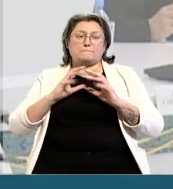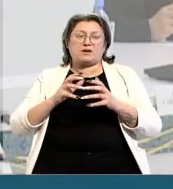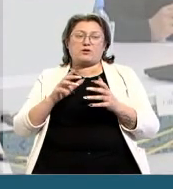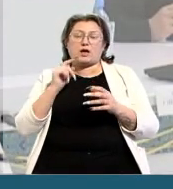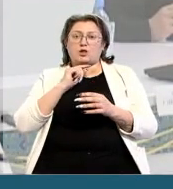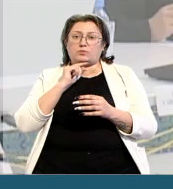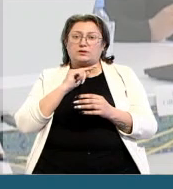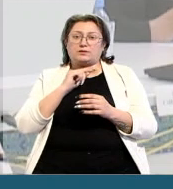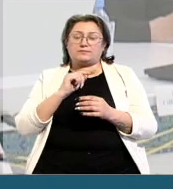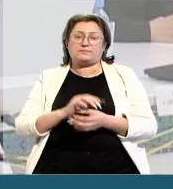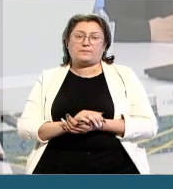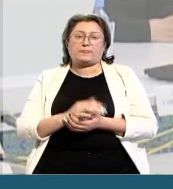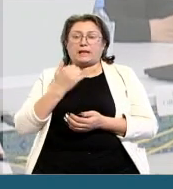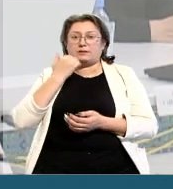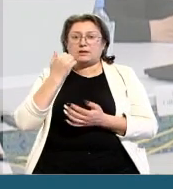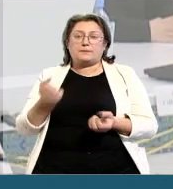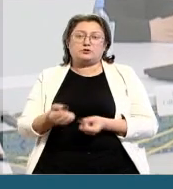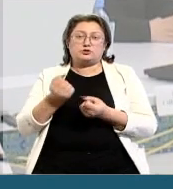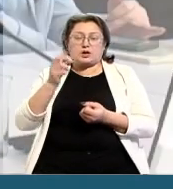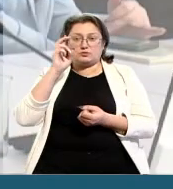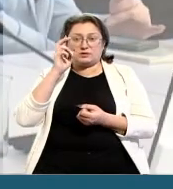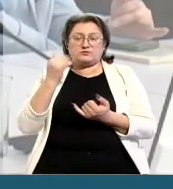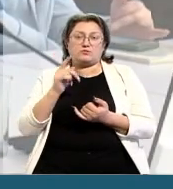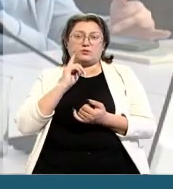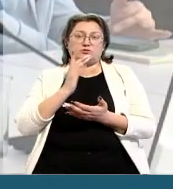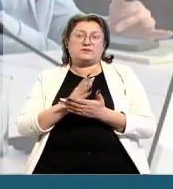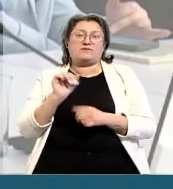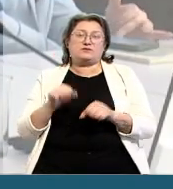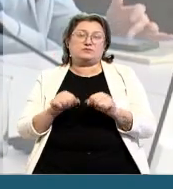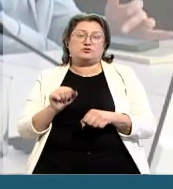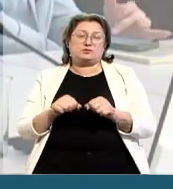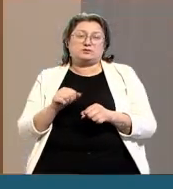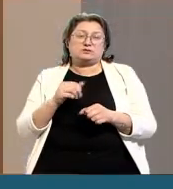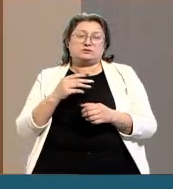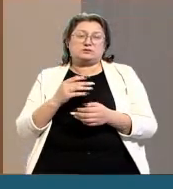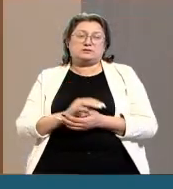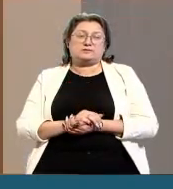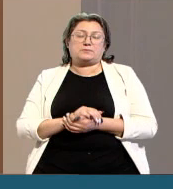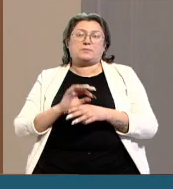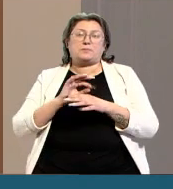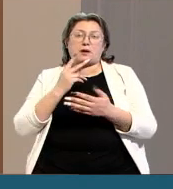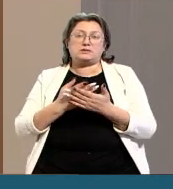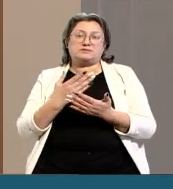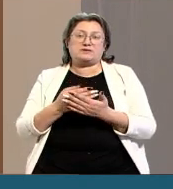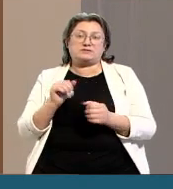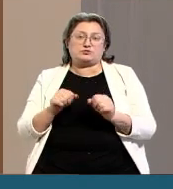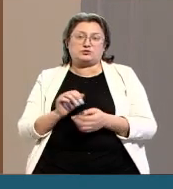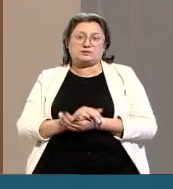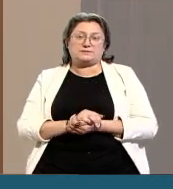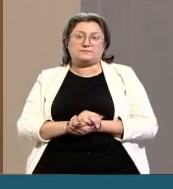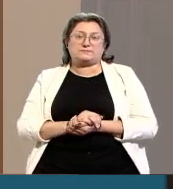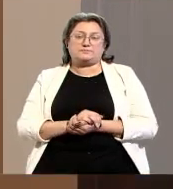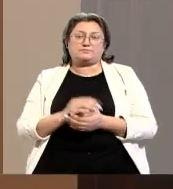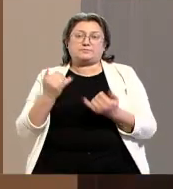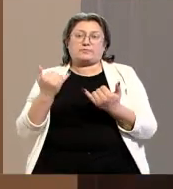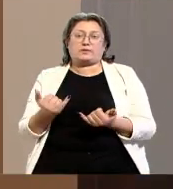арқасында бүгінде жастардың көптеген салаларда өз әлеуетін іске асыруға мүмкіндігі бар, дейді ол. Здесь как раз таки собрались. Қазіргі таңда